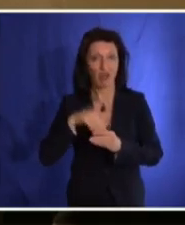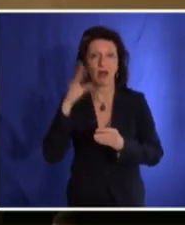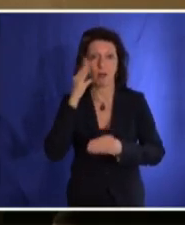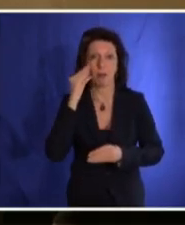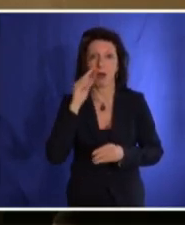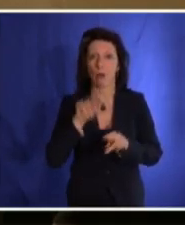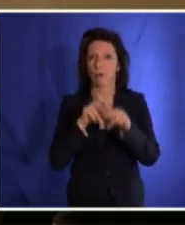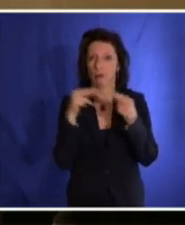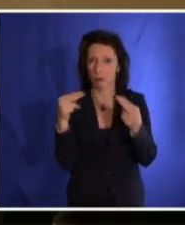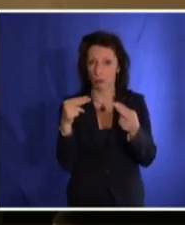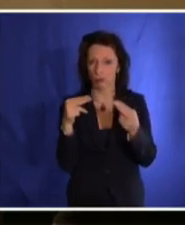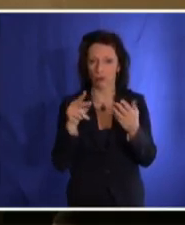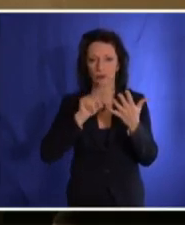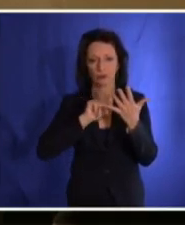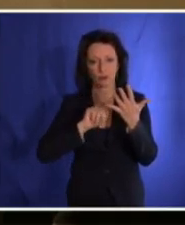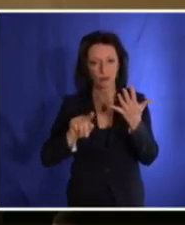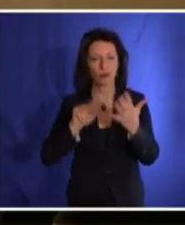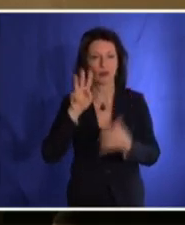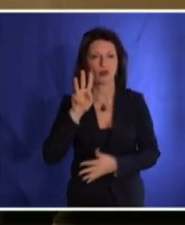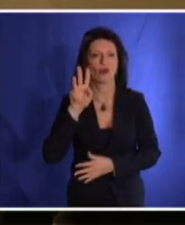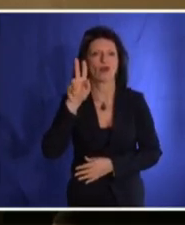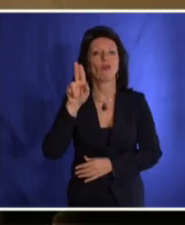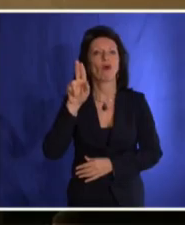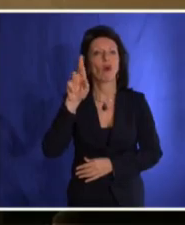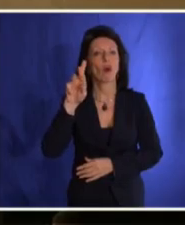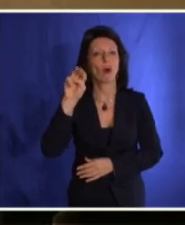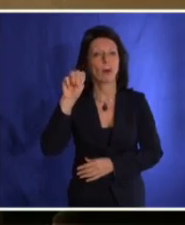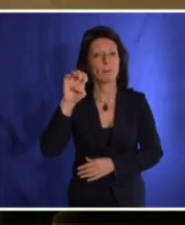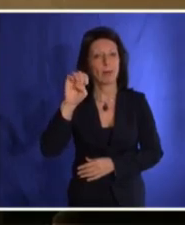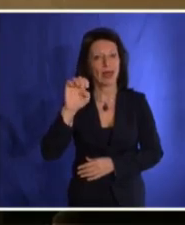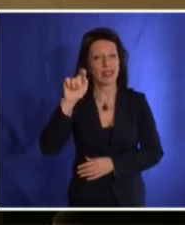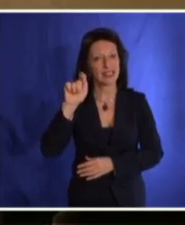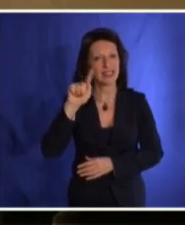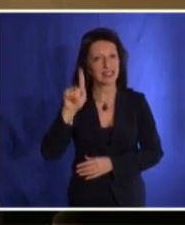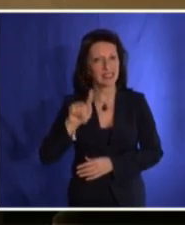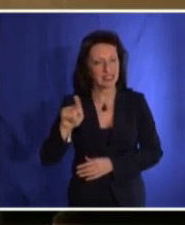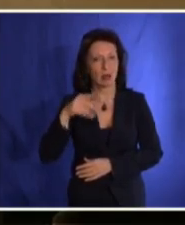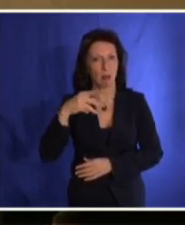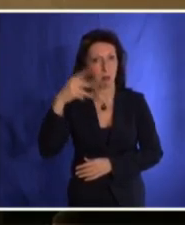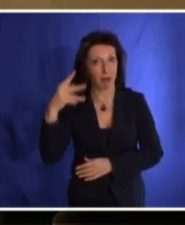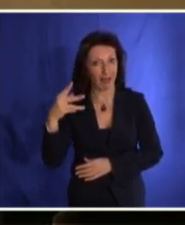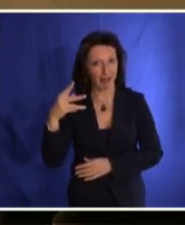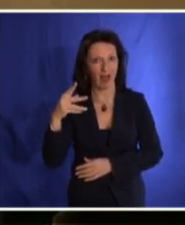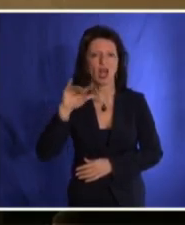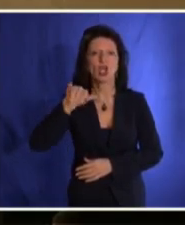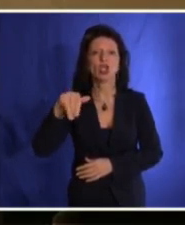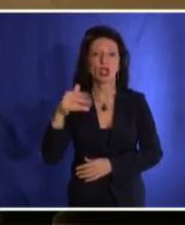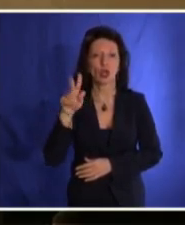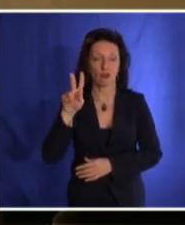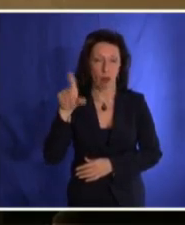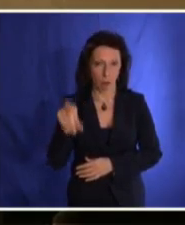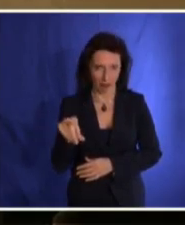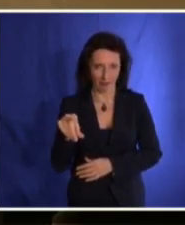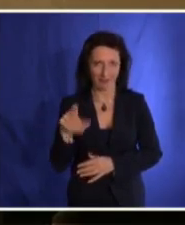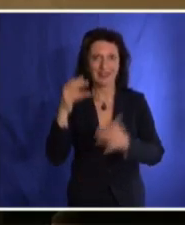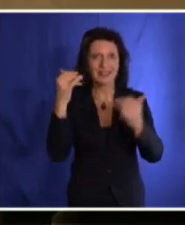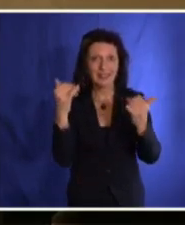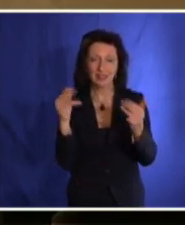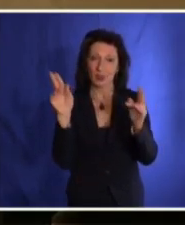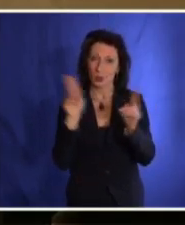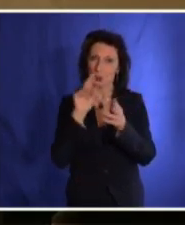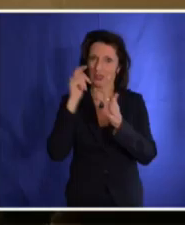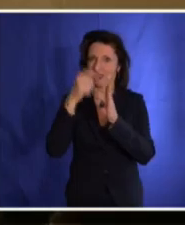und Michael Wurmetzberger für die JVB. Wir sehen nun einen kurzen Film, wo sich alle